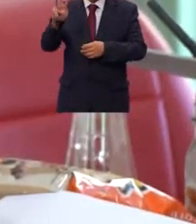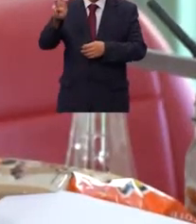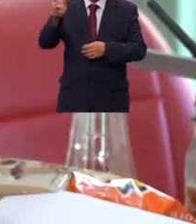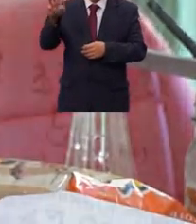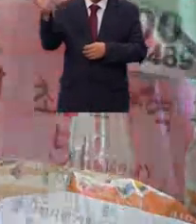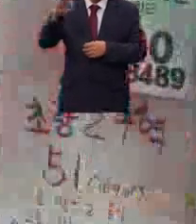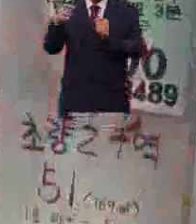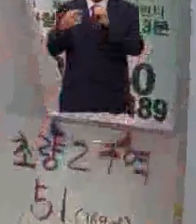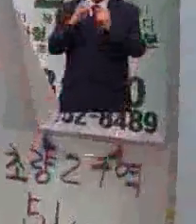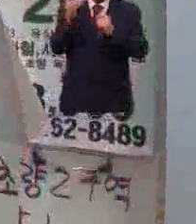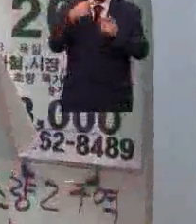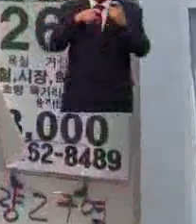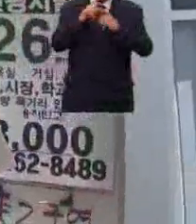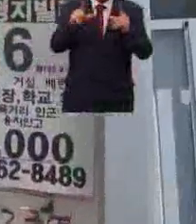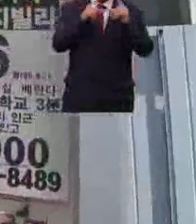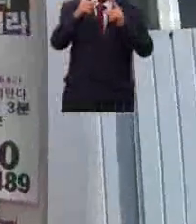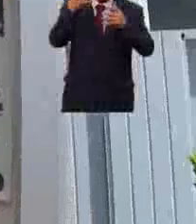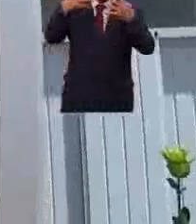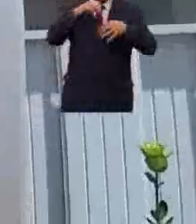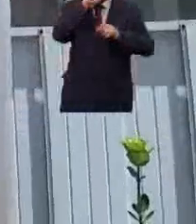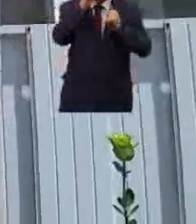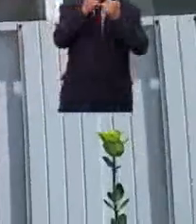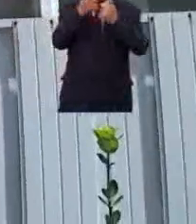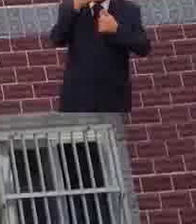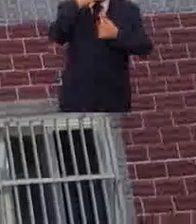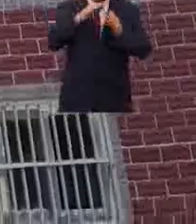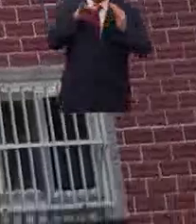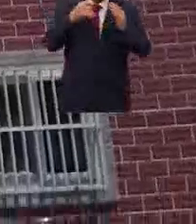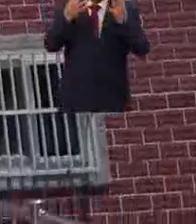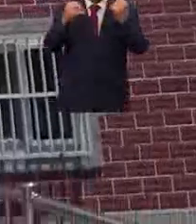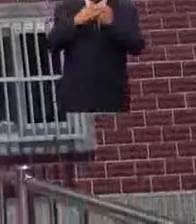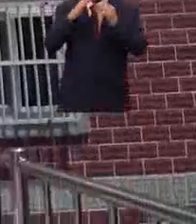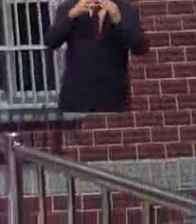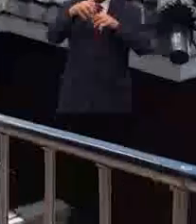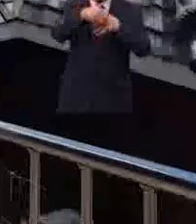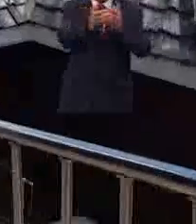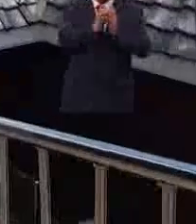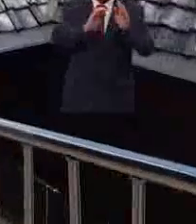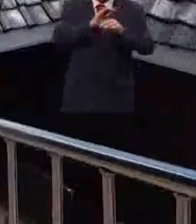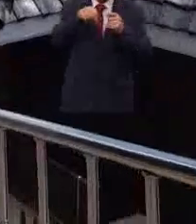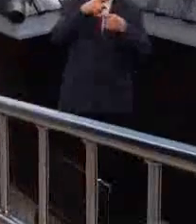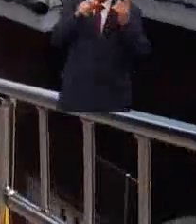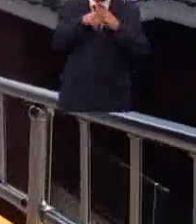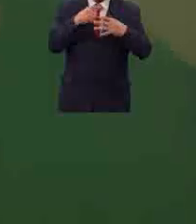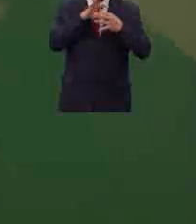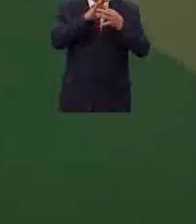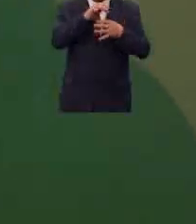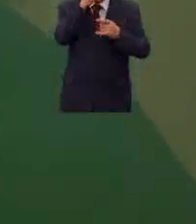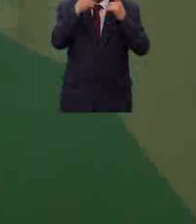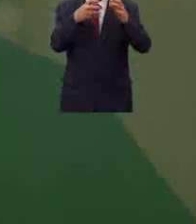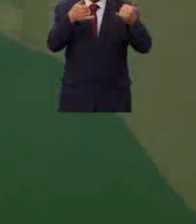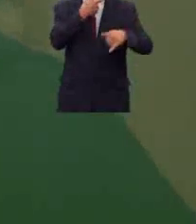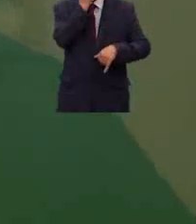가까이 되고 있습니다. 그리고 더구나 삶의 여건이 좀 영세하고 힘든 가정이 많아 마을 공동체를 운영하는 데 관심을 둘 수 있는 주민들이 부족한